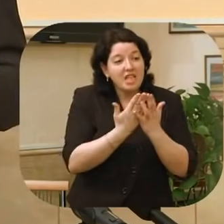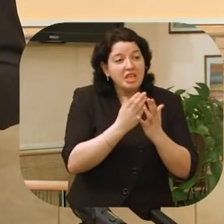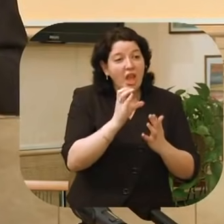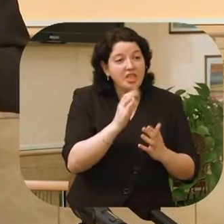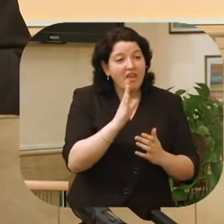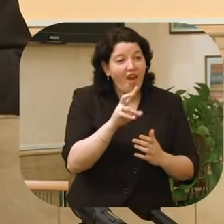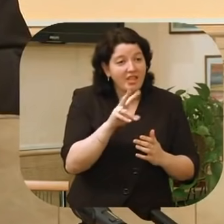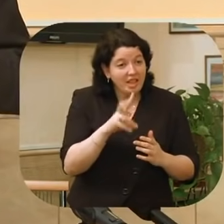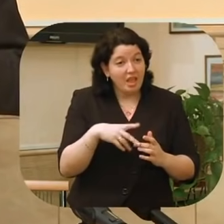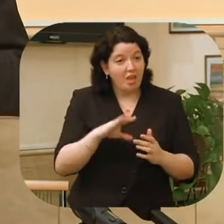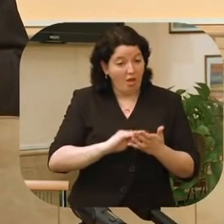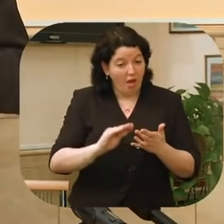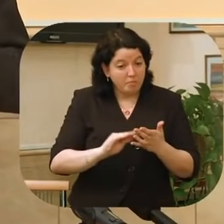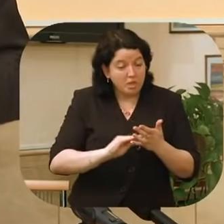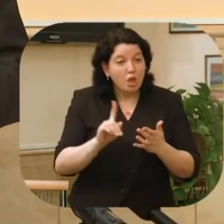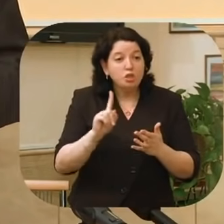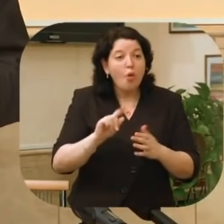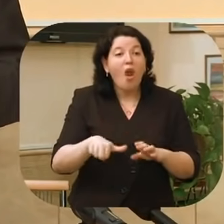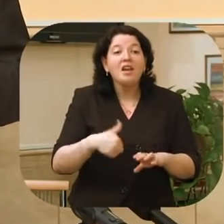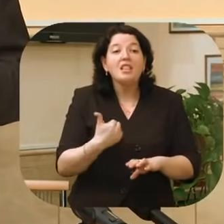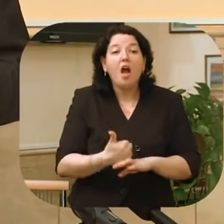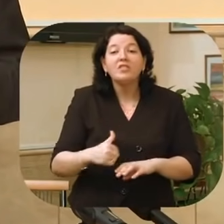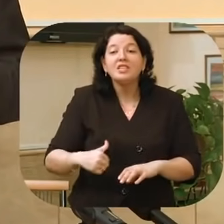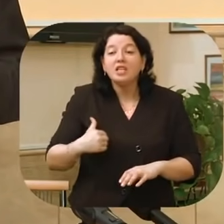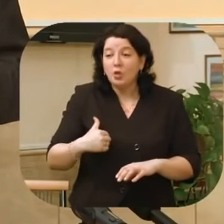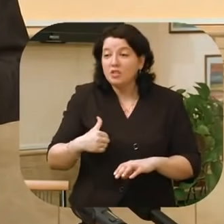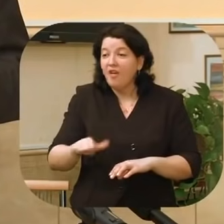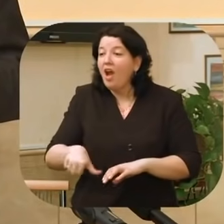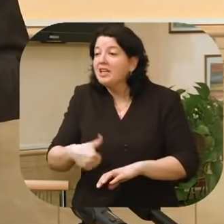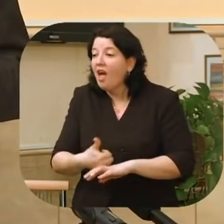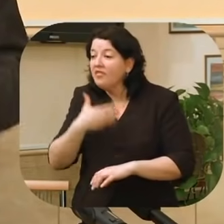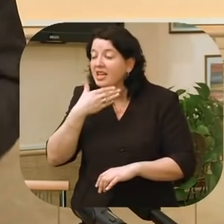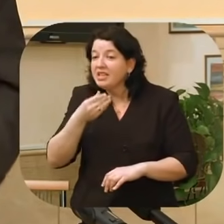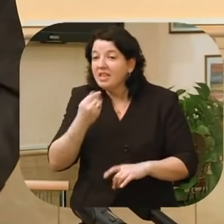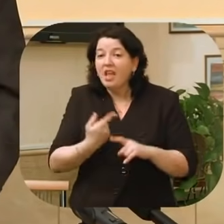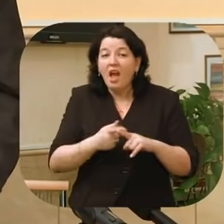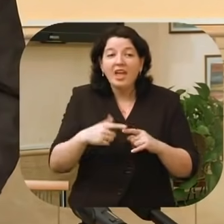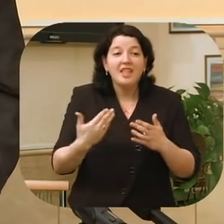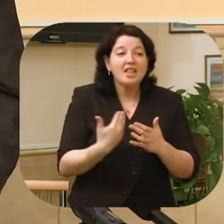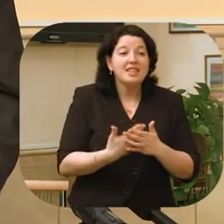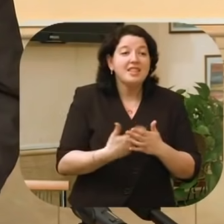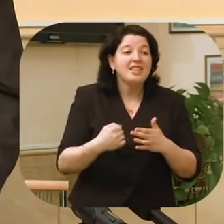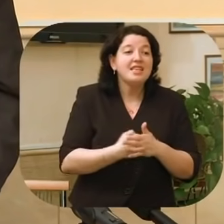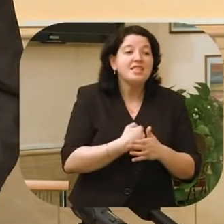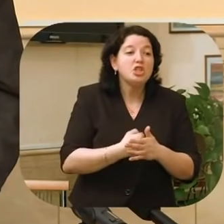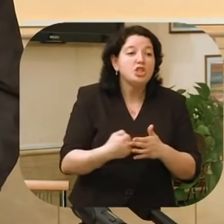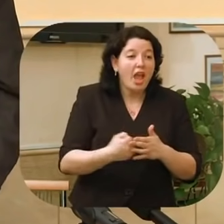говорит, что главное достоинство, главная красота в человеке – это достижение